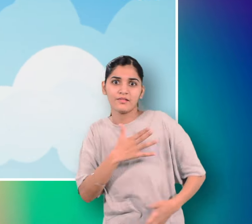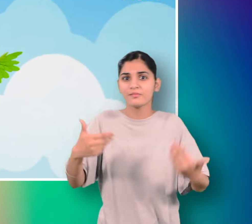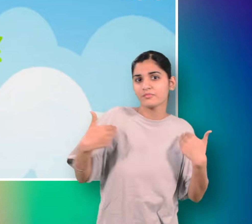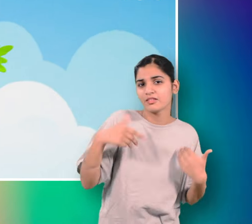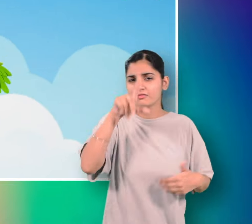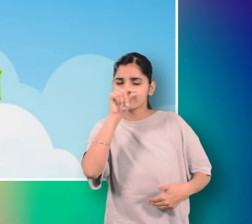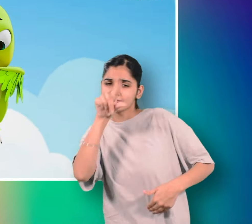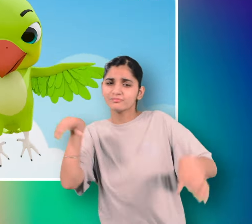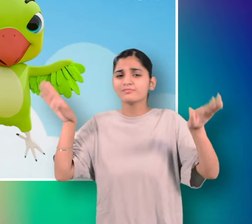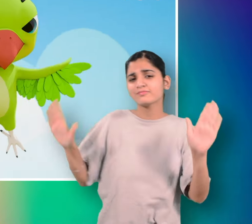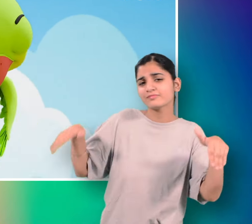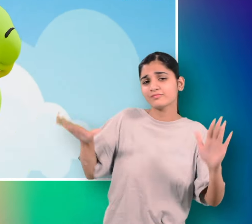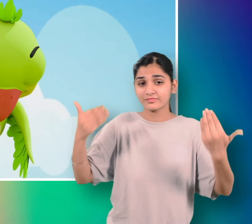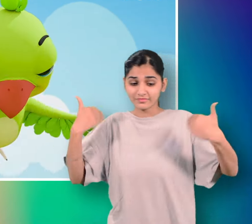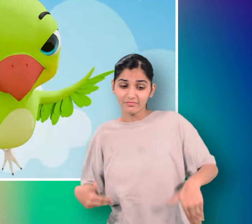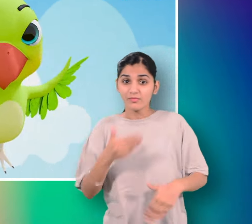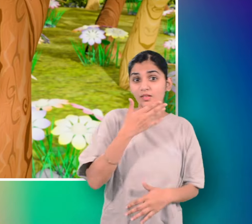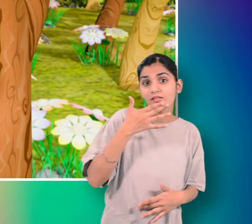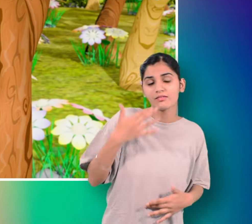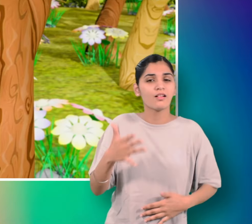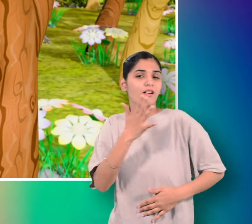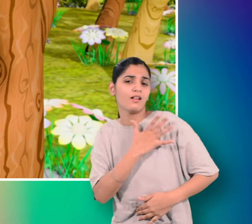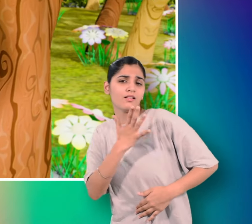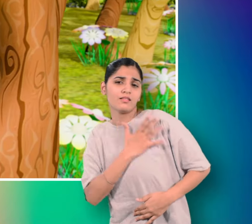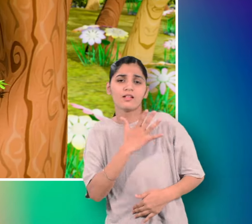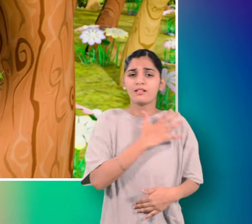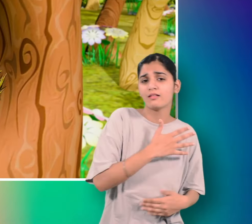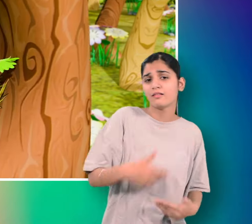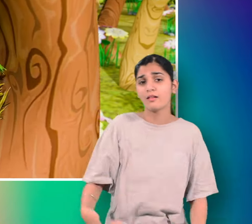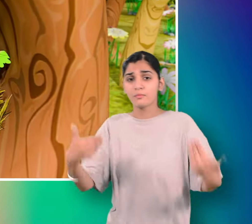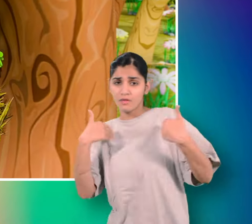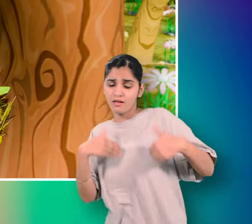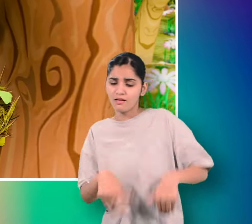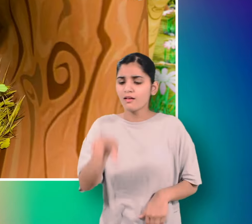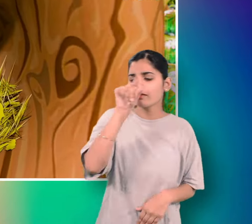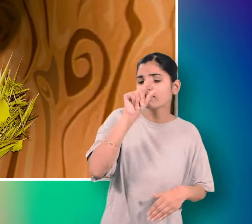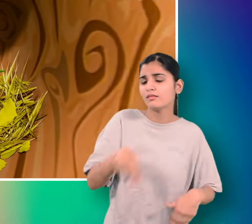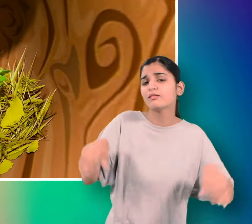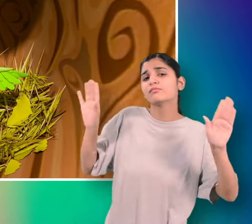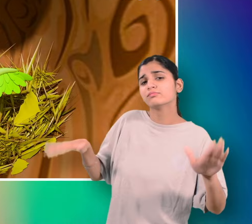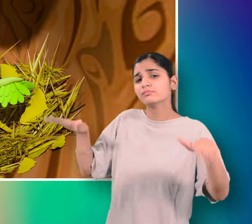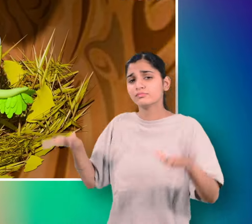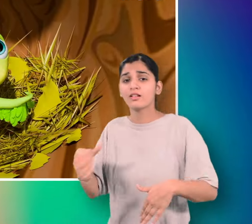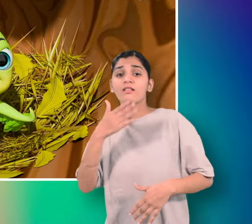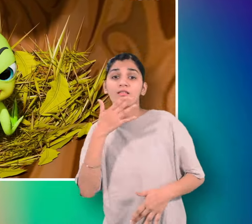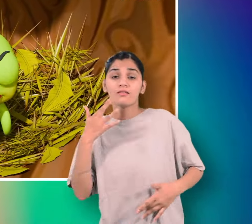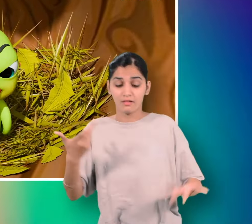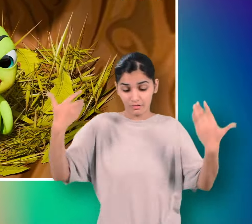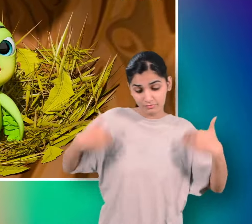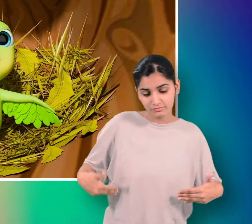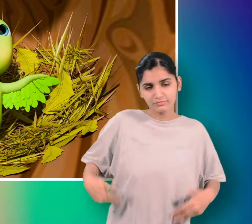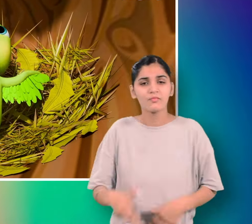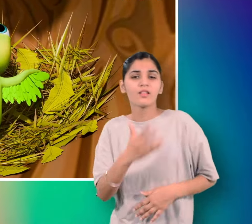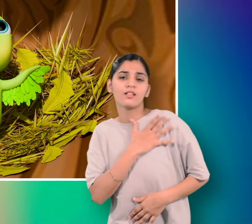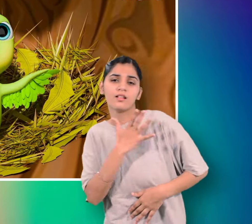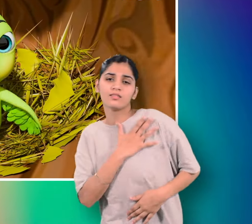हूं हरे रंग का तोता हूं तोता हूं मैं तोता हूं हरे रंग का तोता हूं तोता